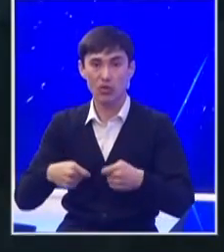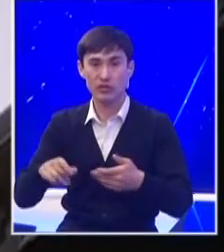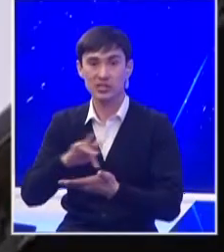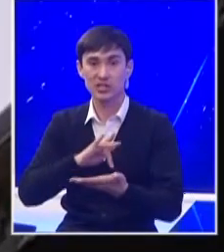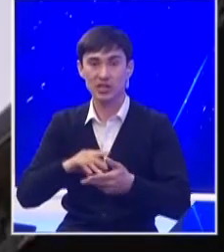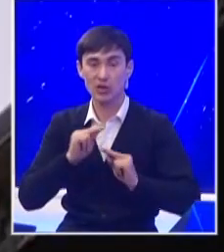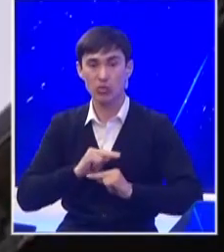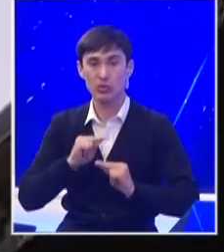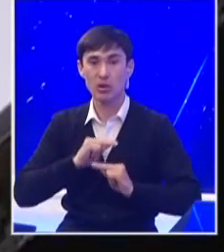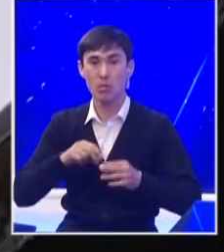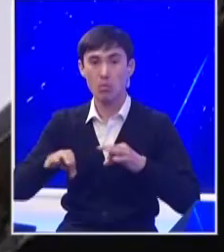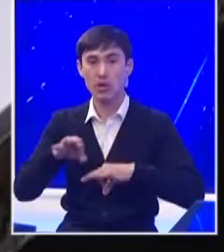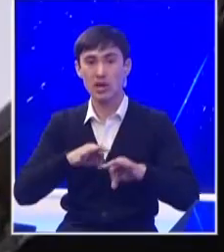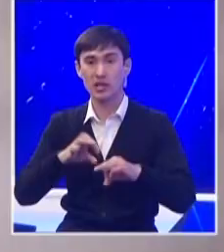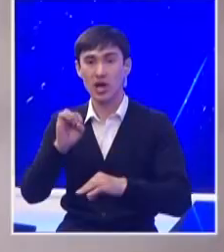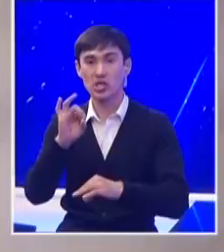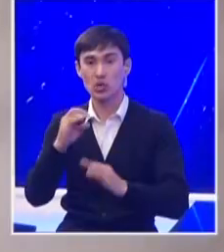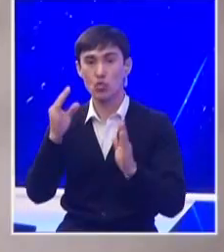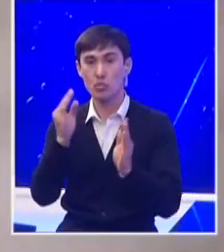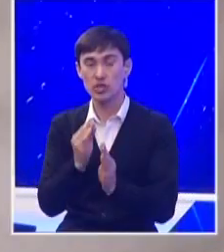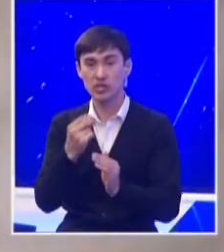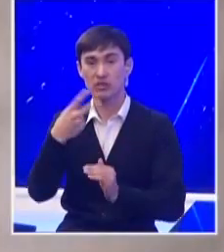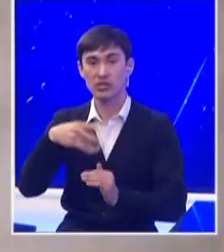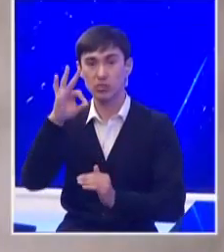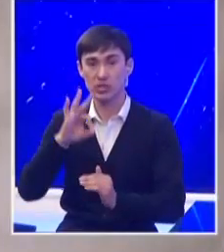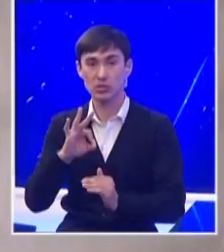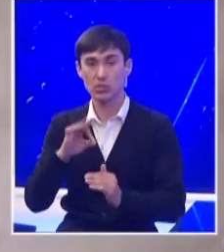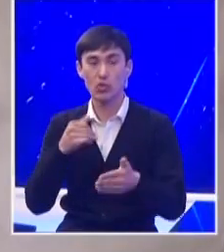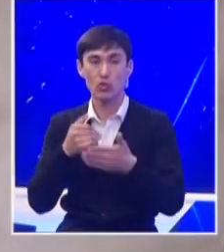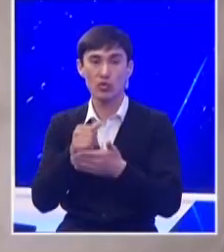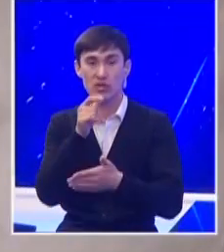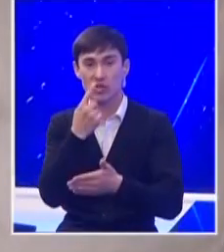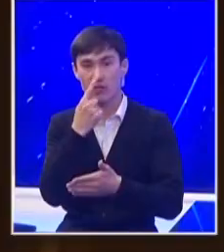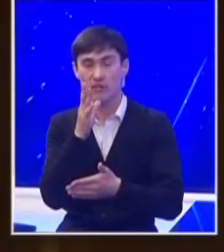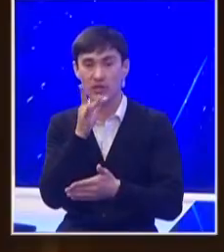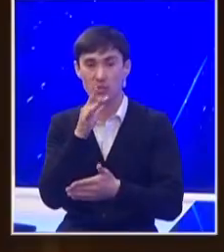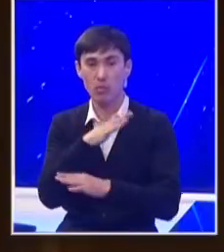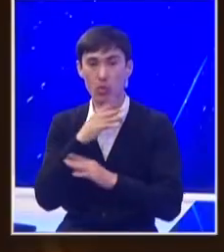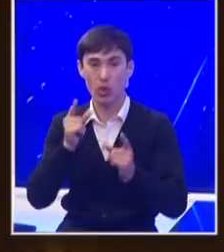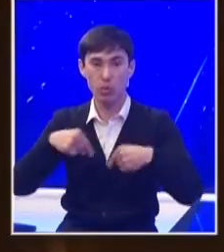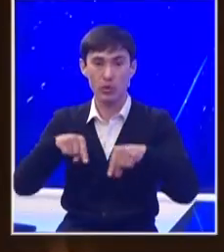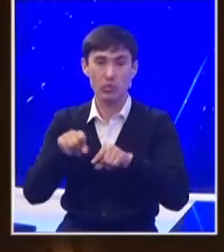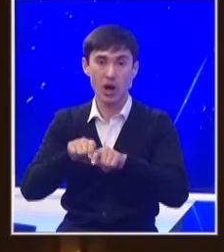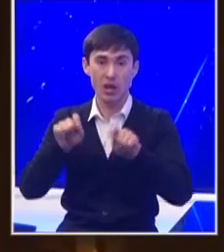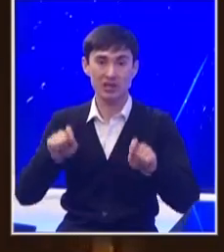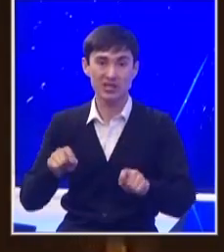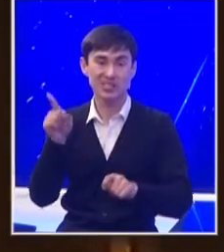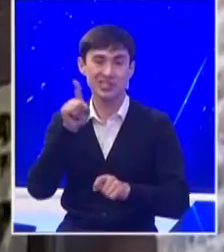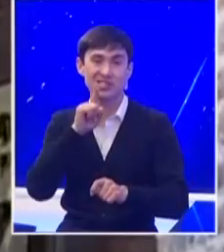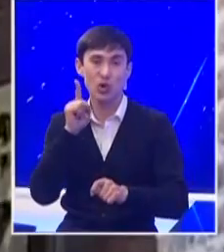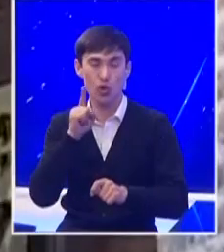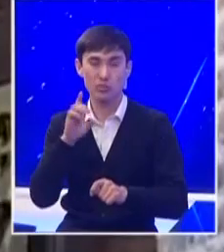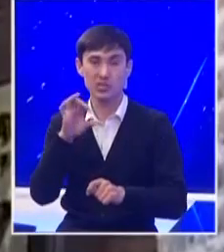работы проекта АШЭК уменьшилось на 20%, поскольку до недавнего времени многие объекты были открыты только для людей с